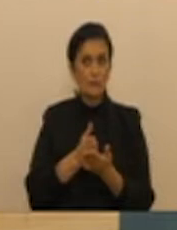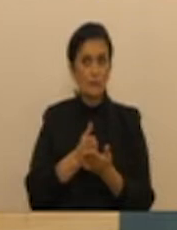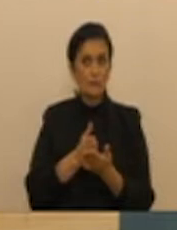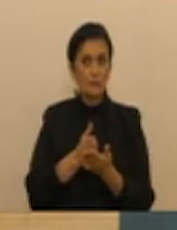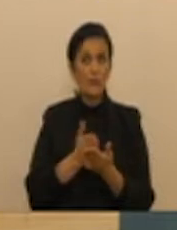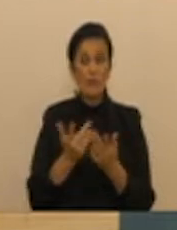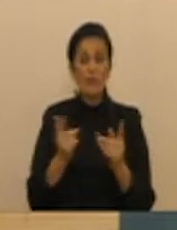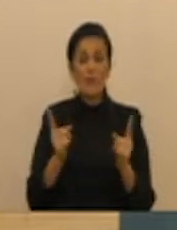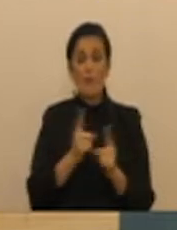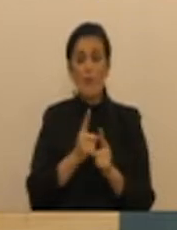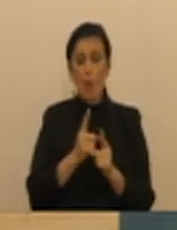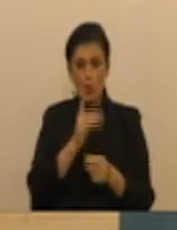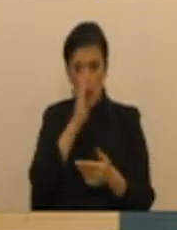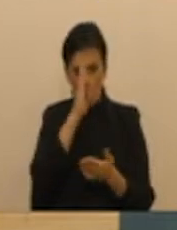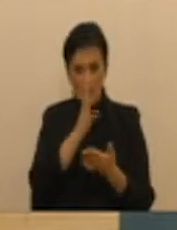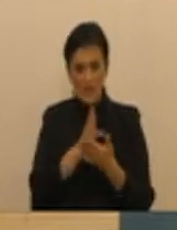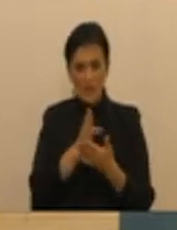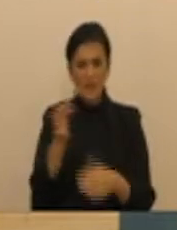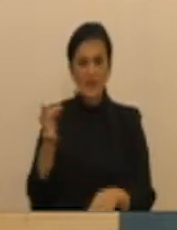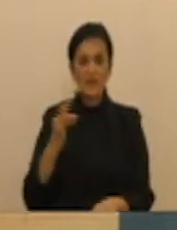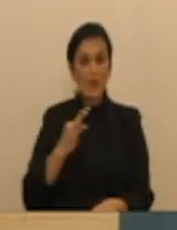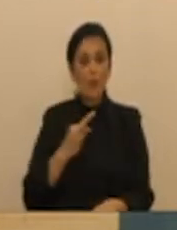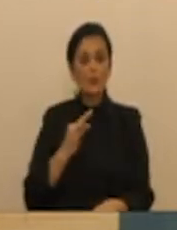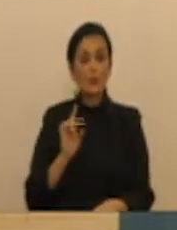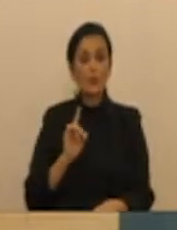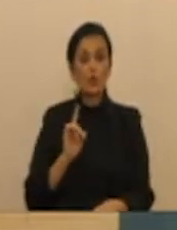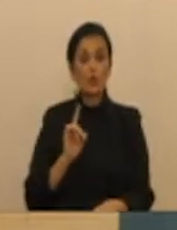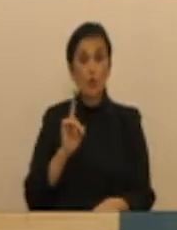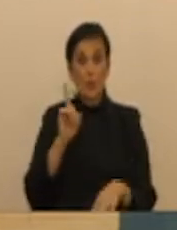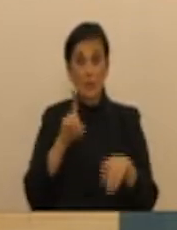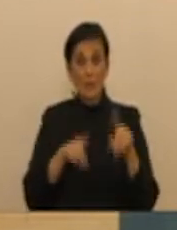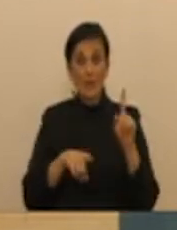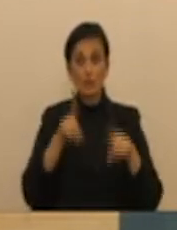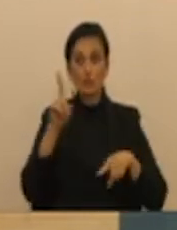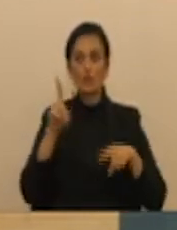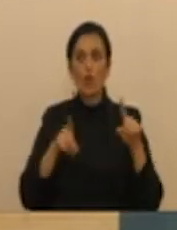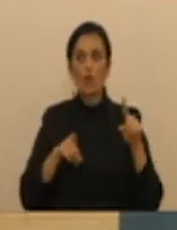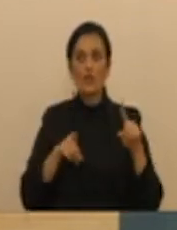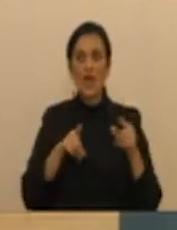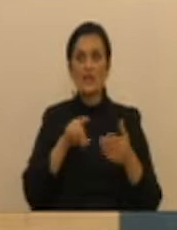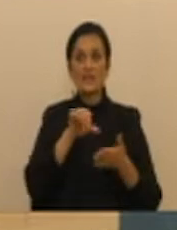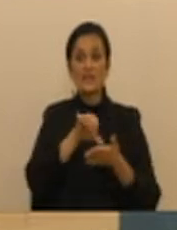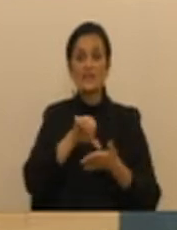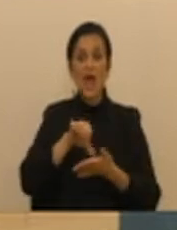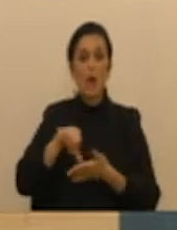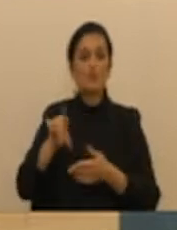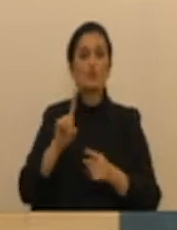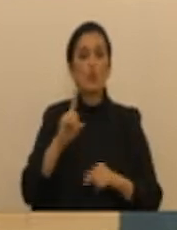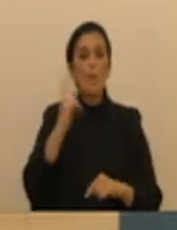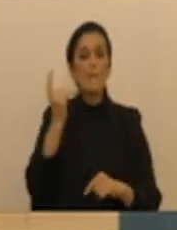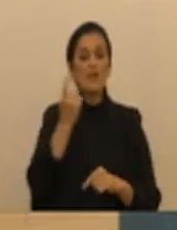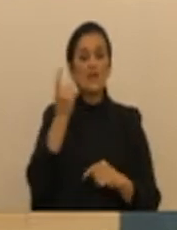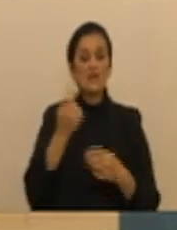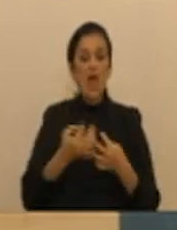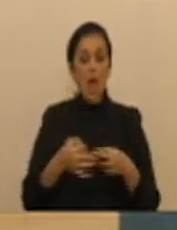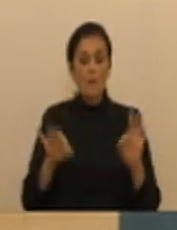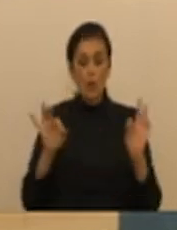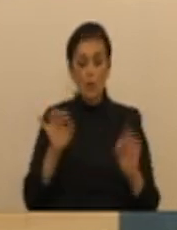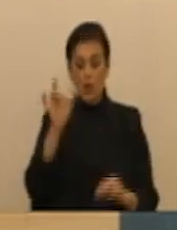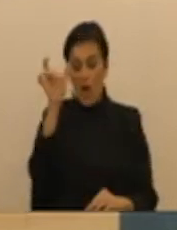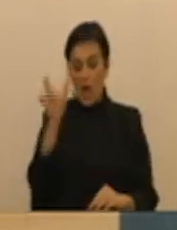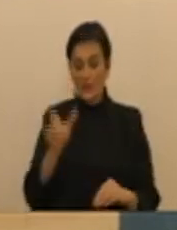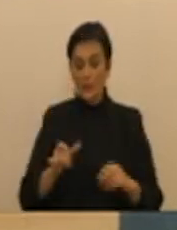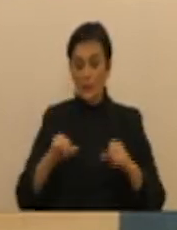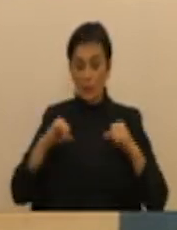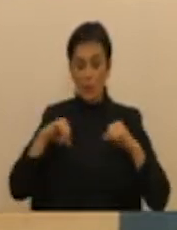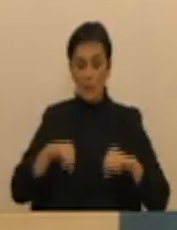მოკლედ პირდაპირ გვეუბნებიან ზოგიერთი წარმომადგენელები, რომ დემოკრატია და ადამიანთა